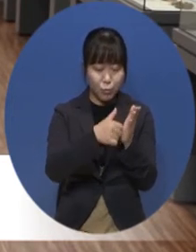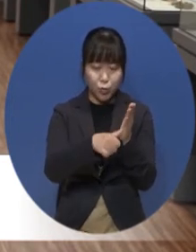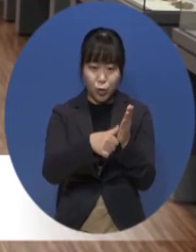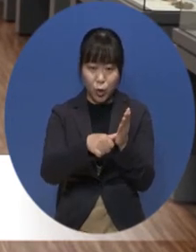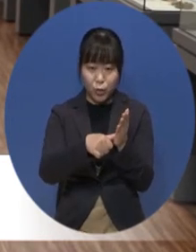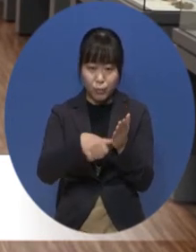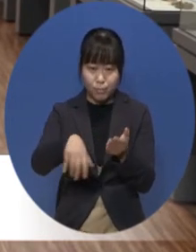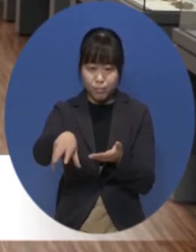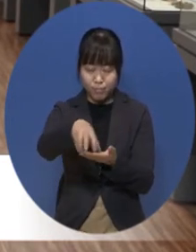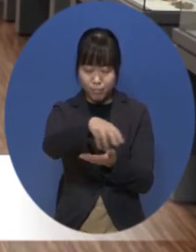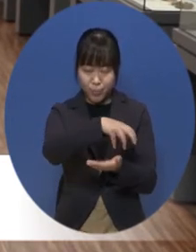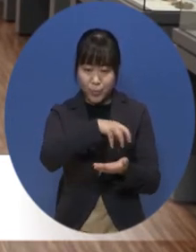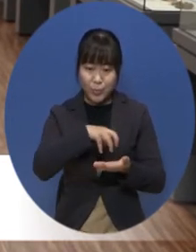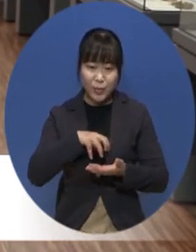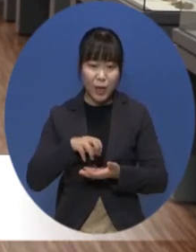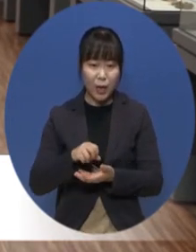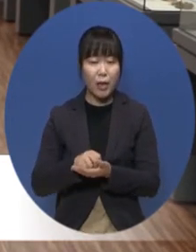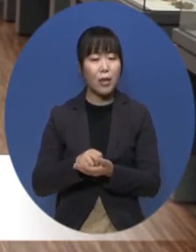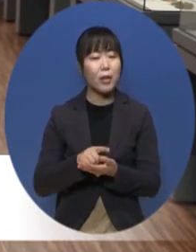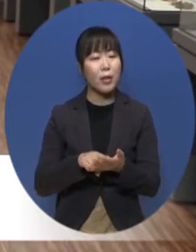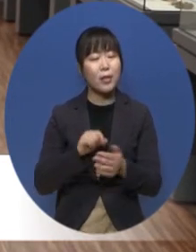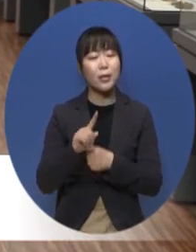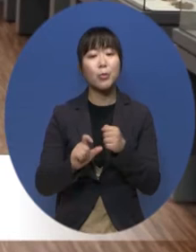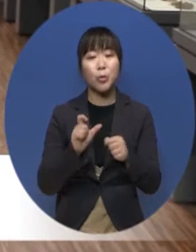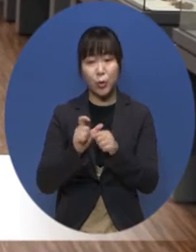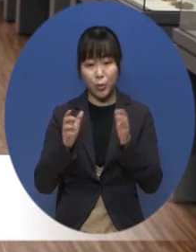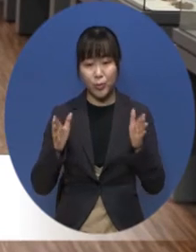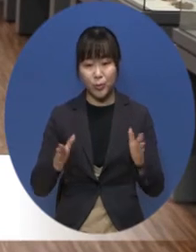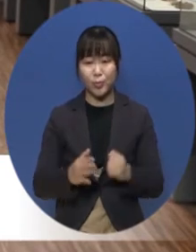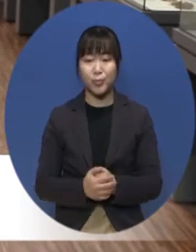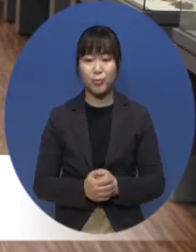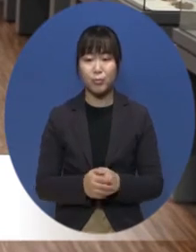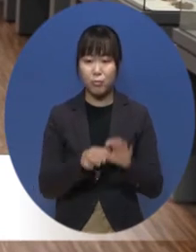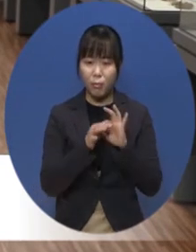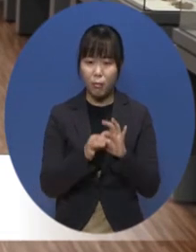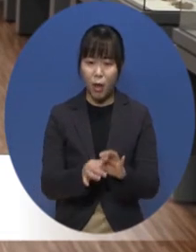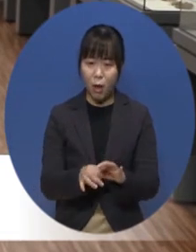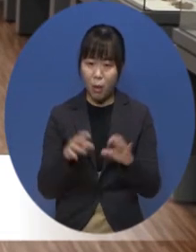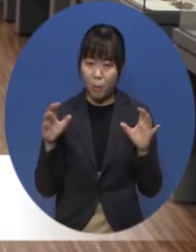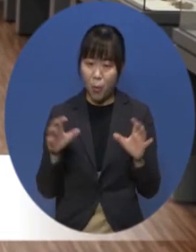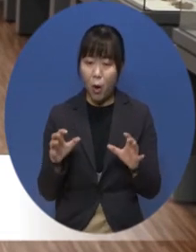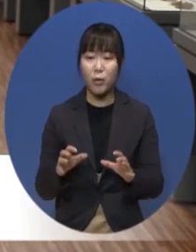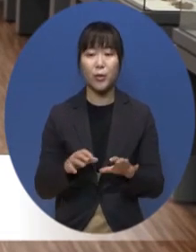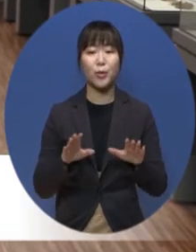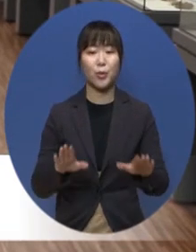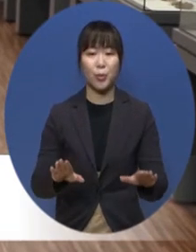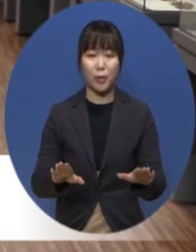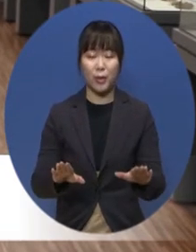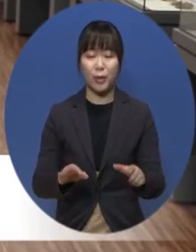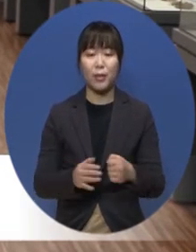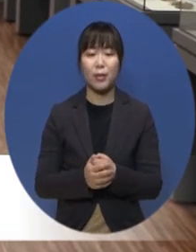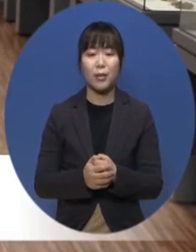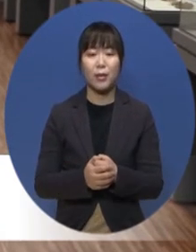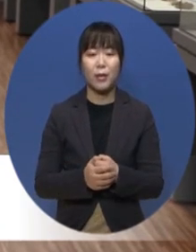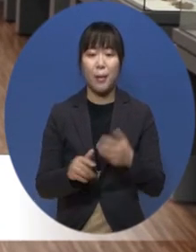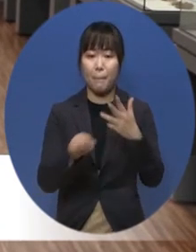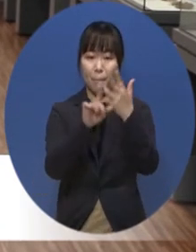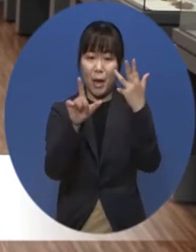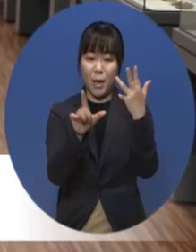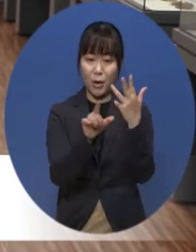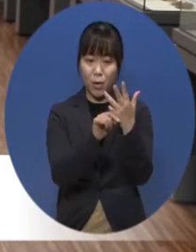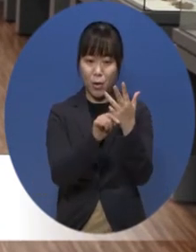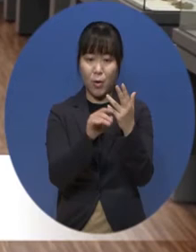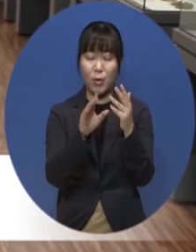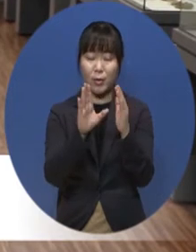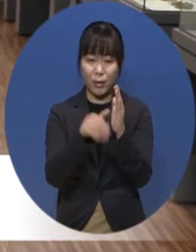제품들을 손이 수집을 해왔습니다. 한 15년 동안 꾸준히 모아가지고 그 이번에 제가 8월 달에 정년